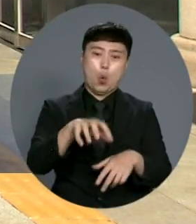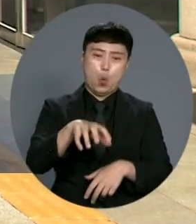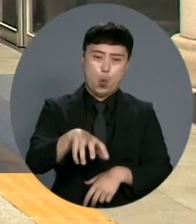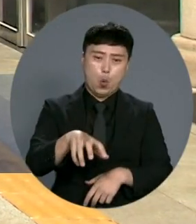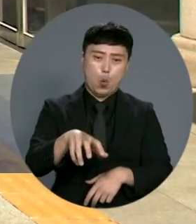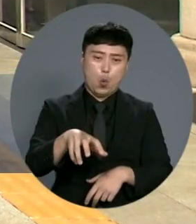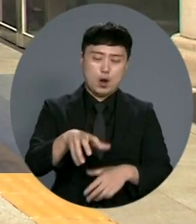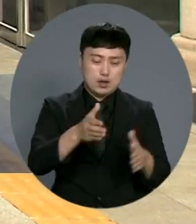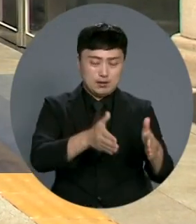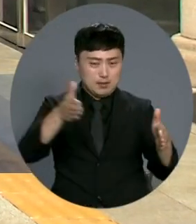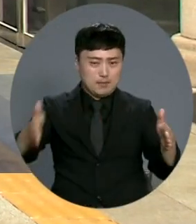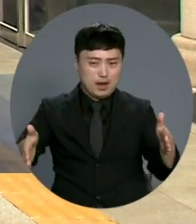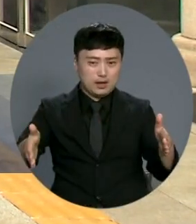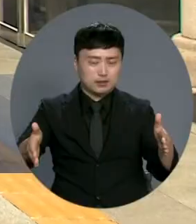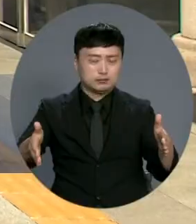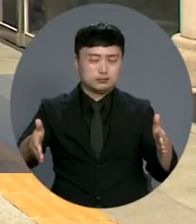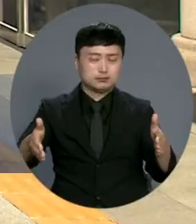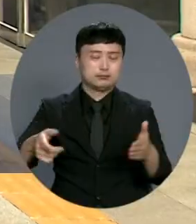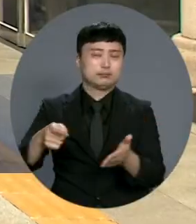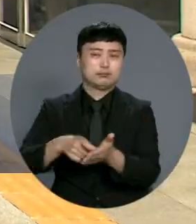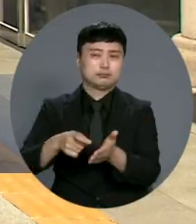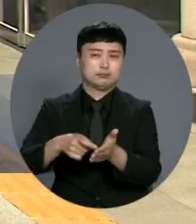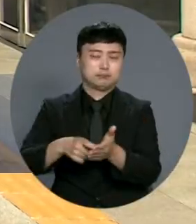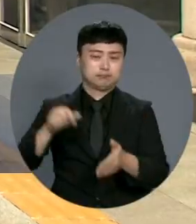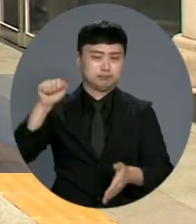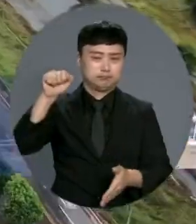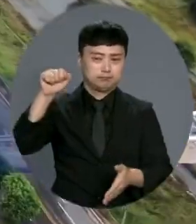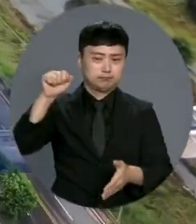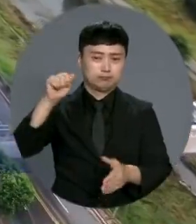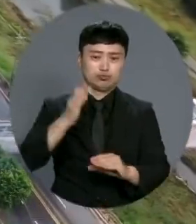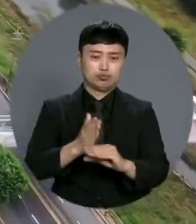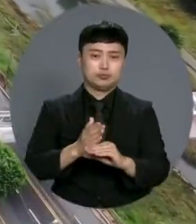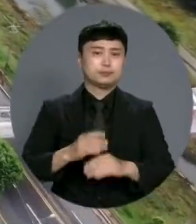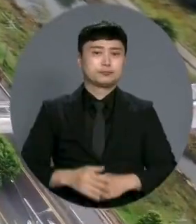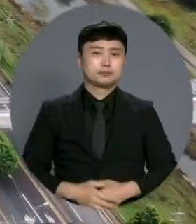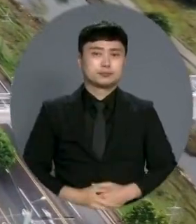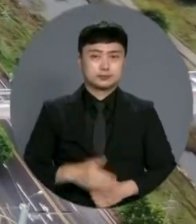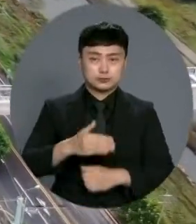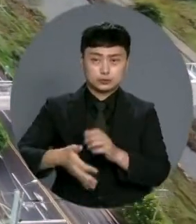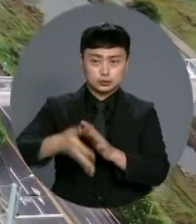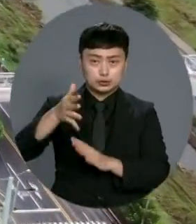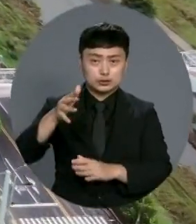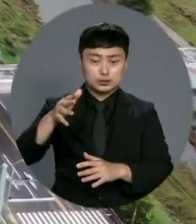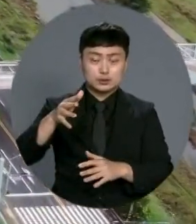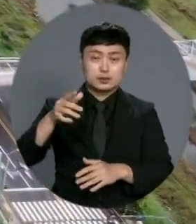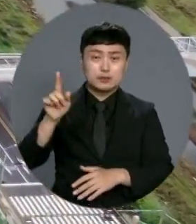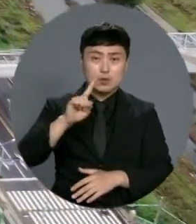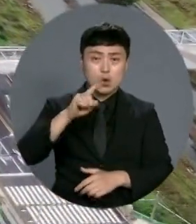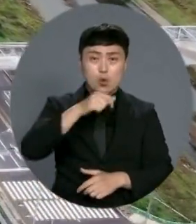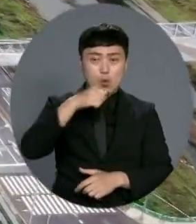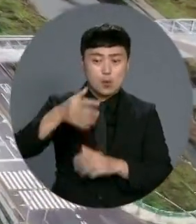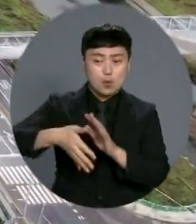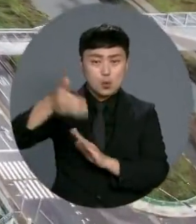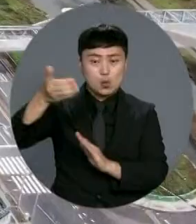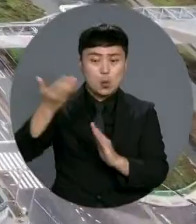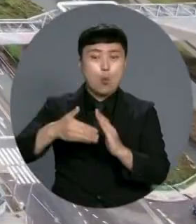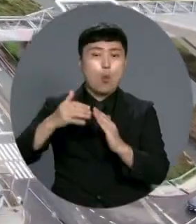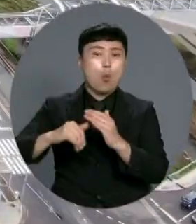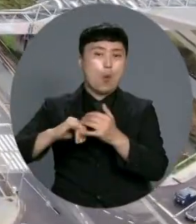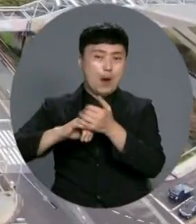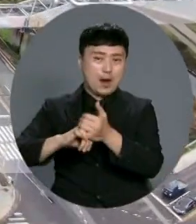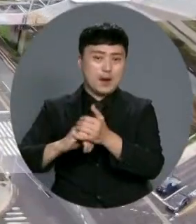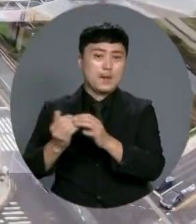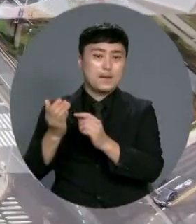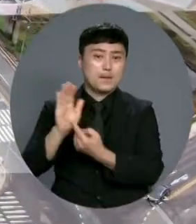넓게 가동을 할 것을 우선 촉구를 하고 있습니다. 대구시는 홍준표 시장의 공약 사업이기도 한